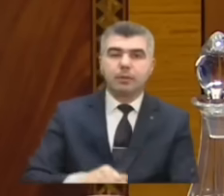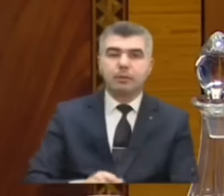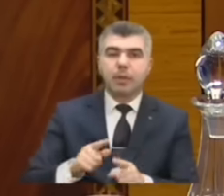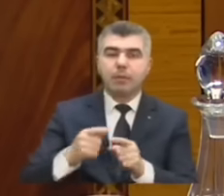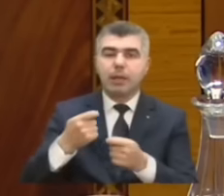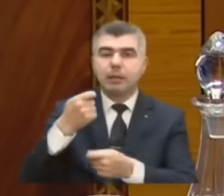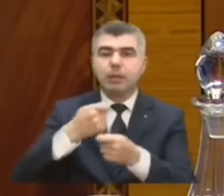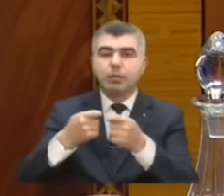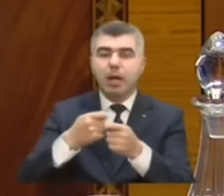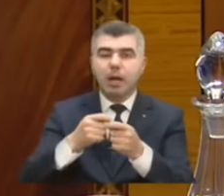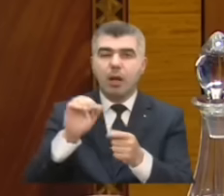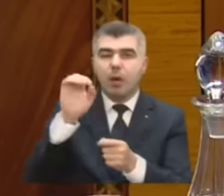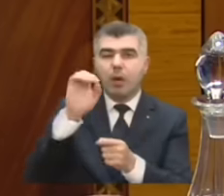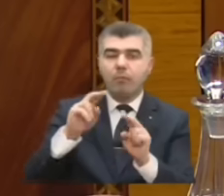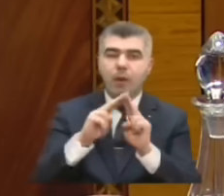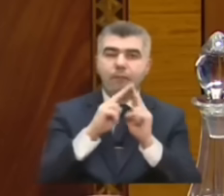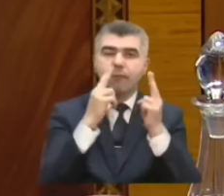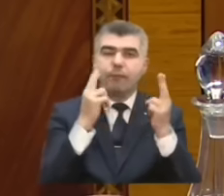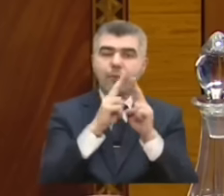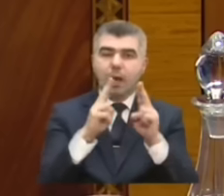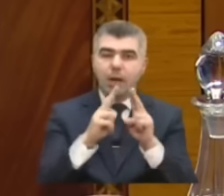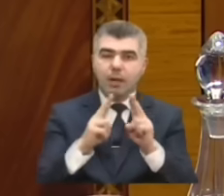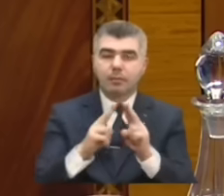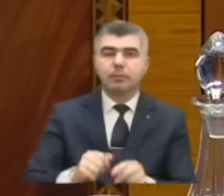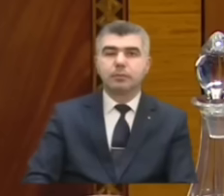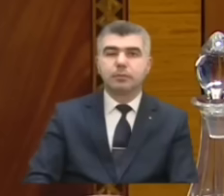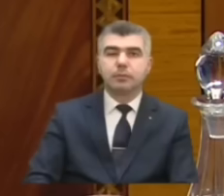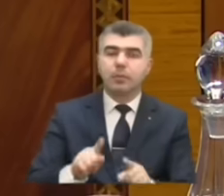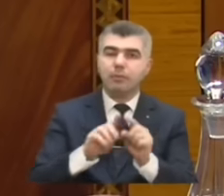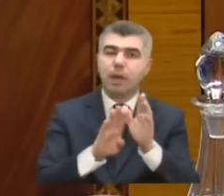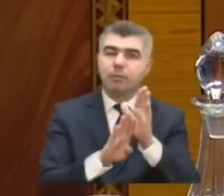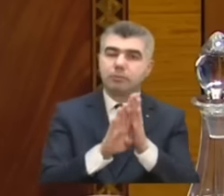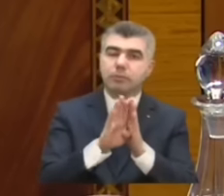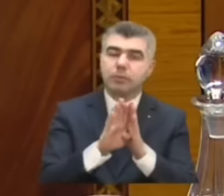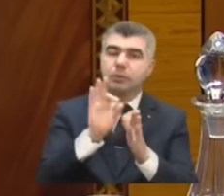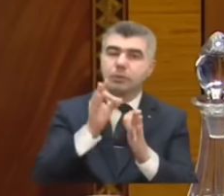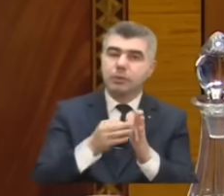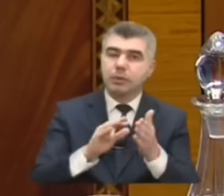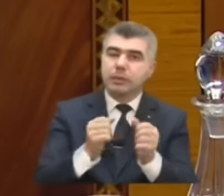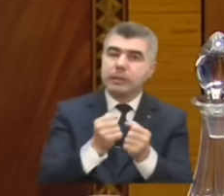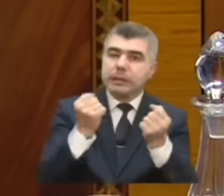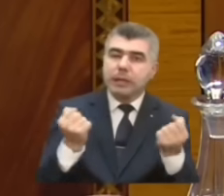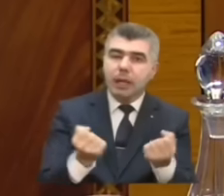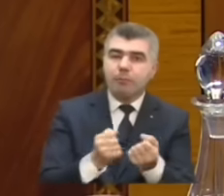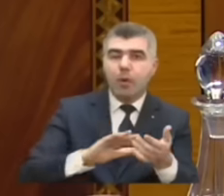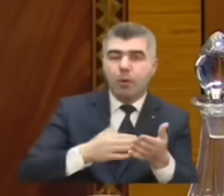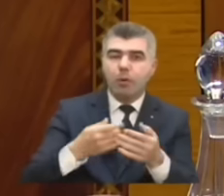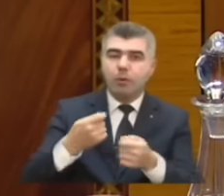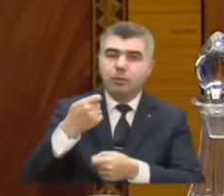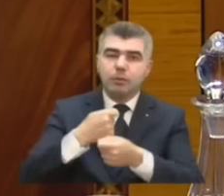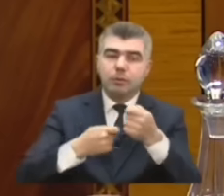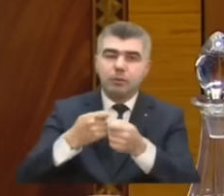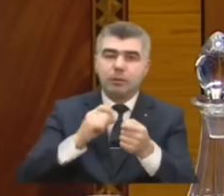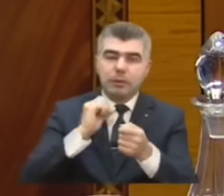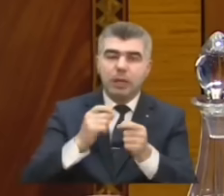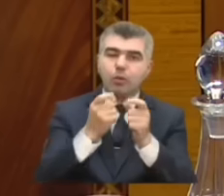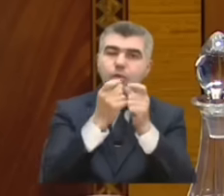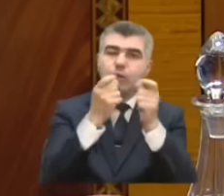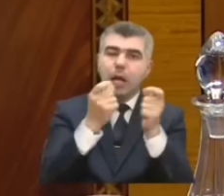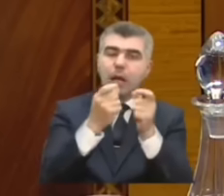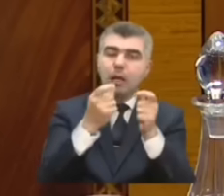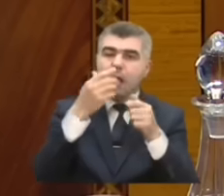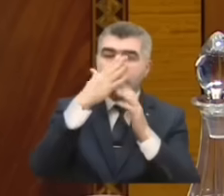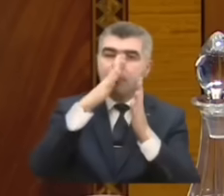التجارة الخارجية وتعزيز الصادرات الوطنية كرافعة للنمو والتنمية وجعل الاقتصاد الوطني والمقاولة المغربية